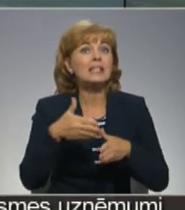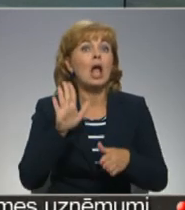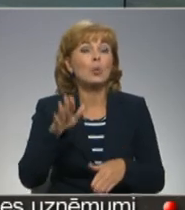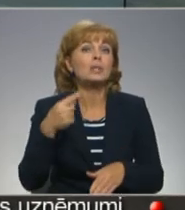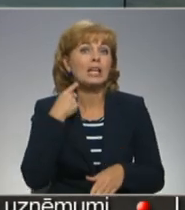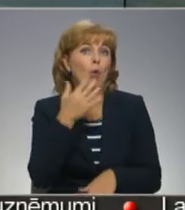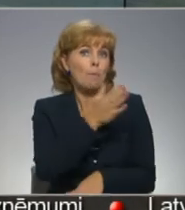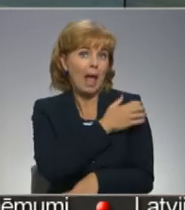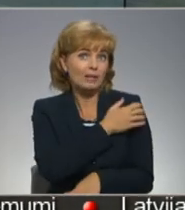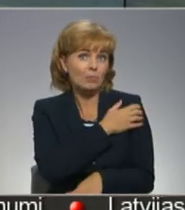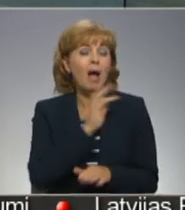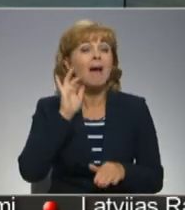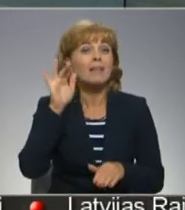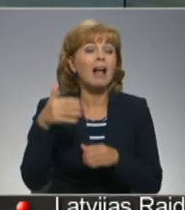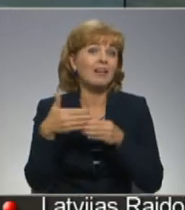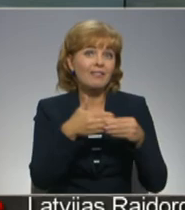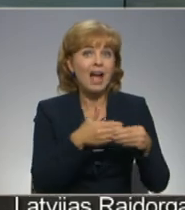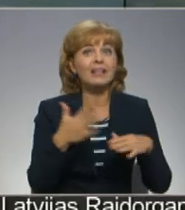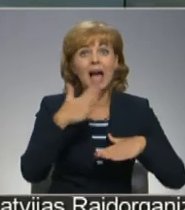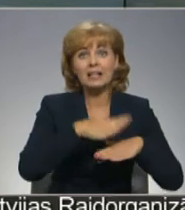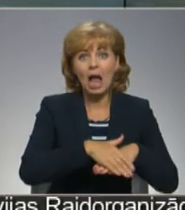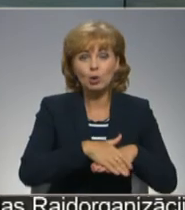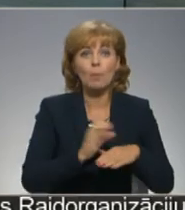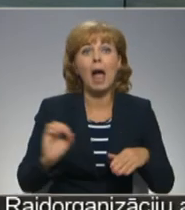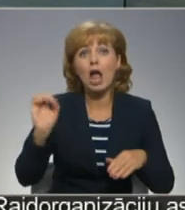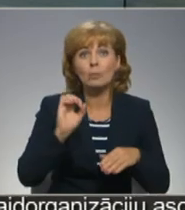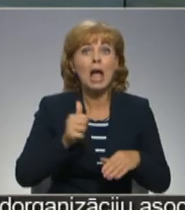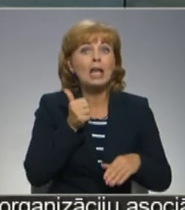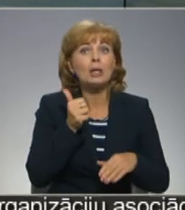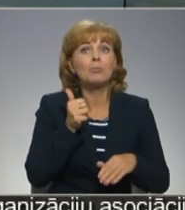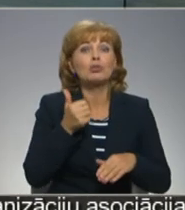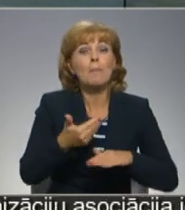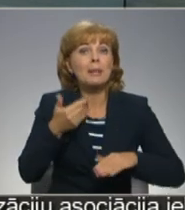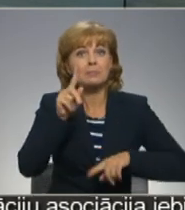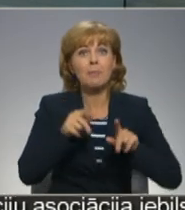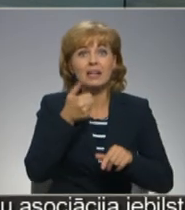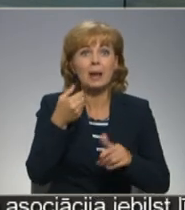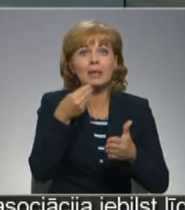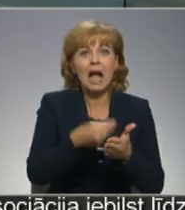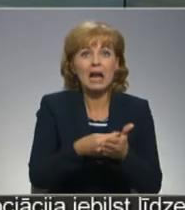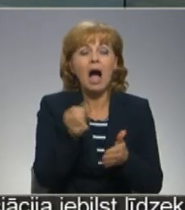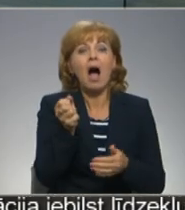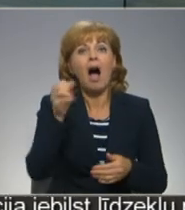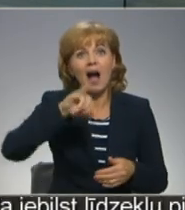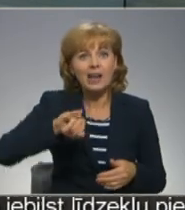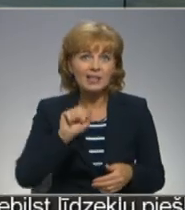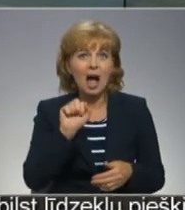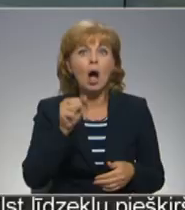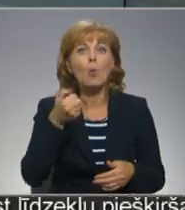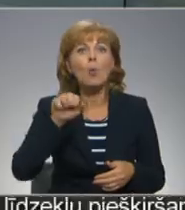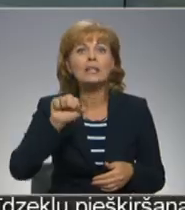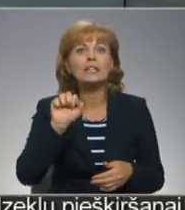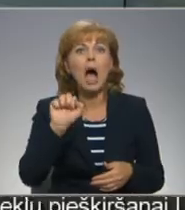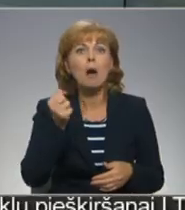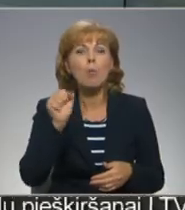Īpašumu pirms pāris gadiem iegādājās Aija un Gundis Āboltiņa Āboliņu un nu pabeigta pirmā ēku kompleksa renovācijas kārta. Plašāk